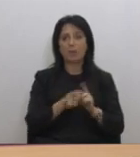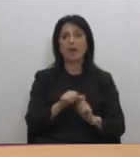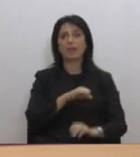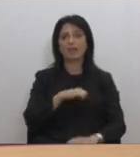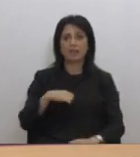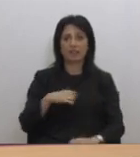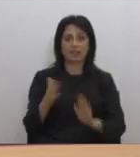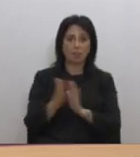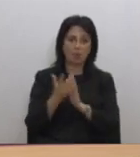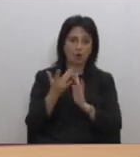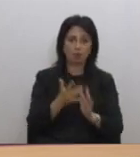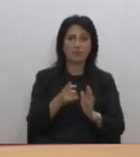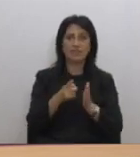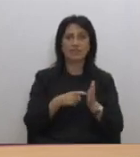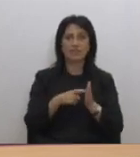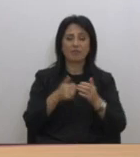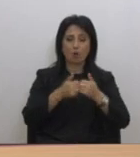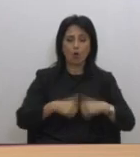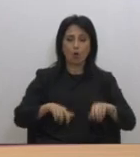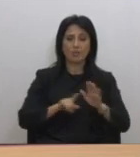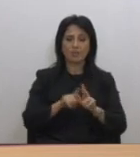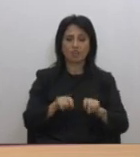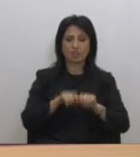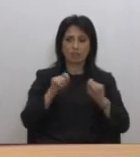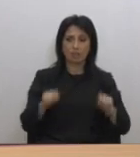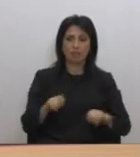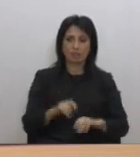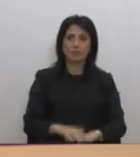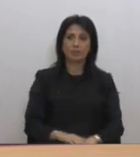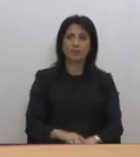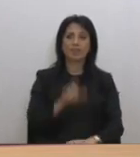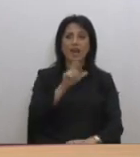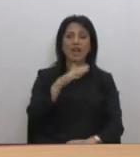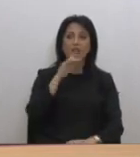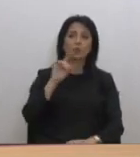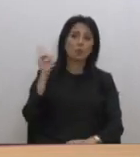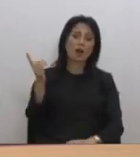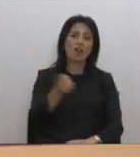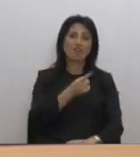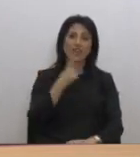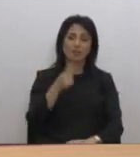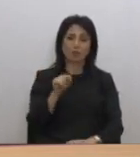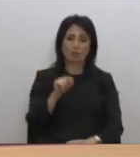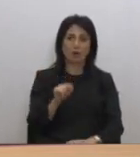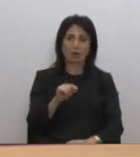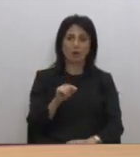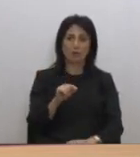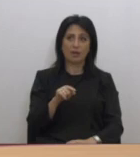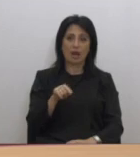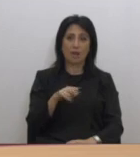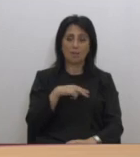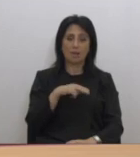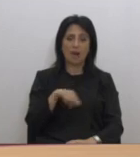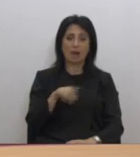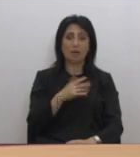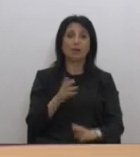თავად მოითხოვდა საგამოძიებო კომისიის შექმნას. ხალხის უმრავლესობა აქ ამ